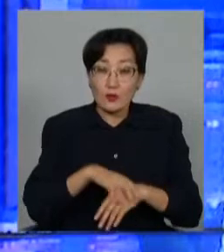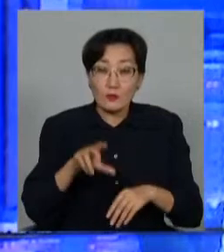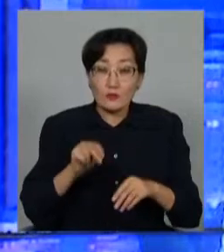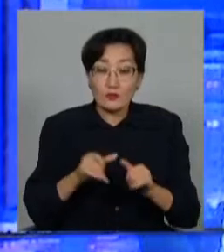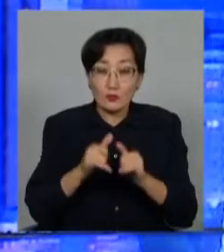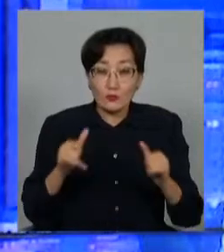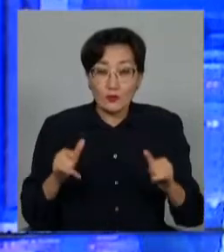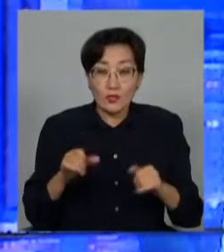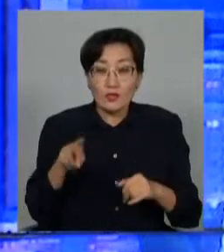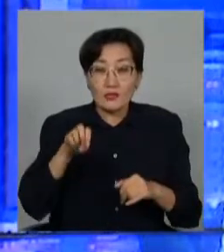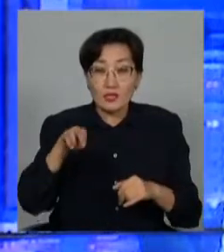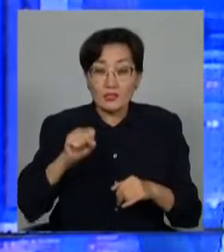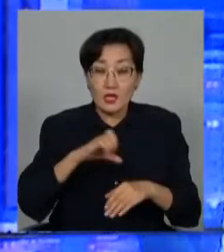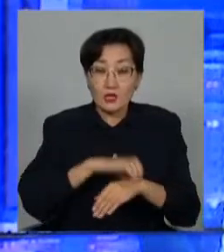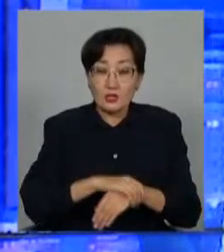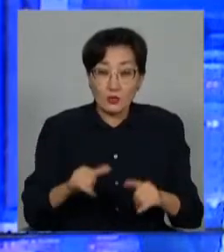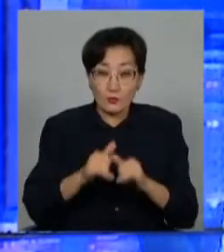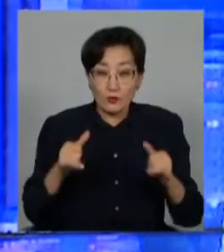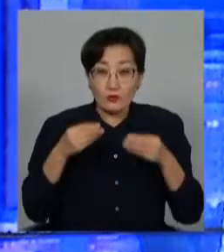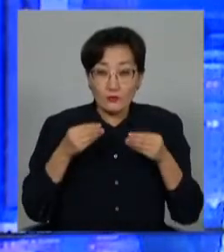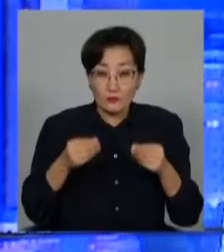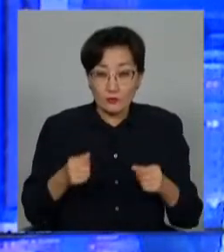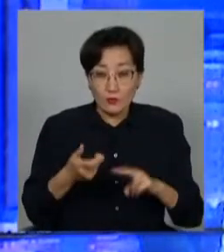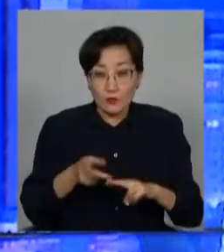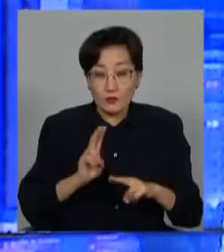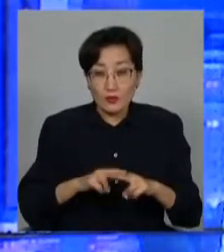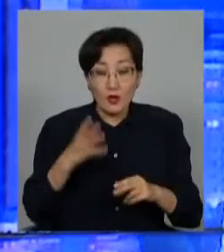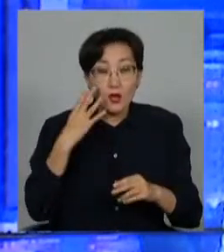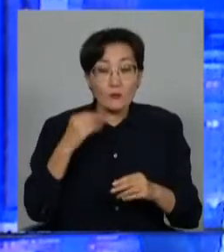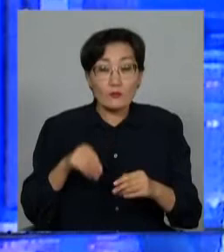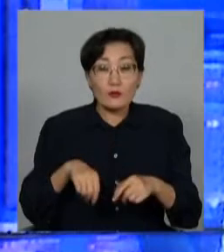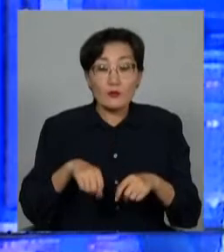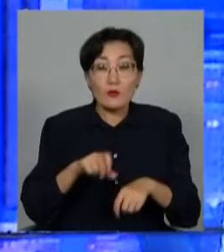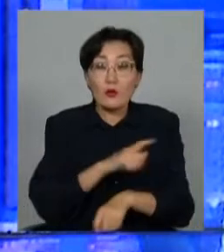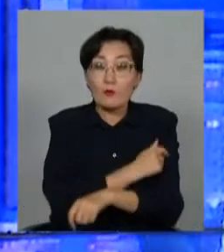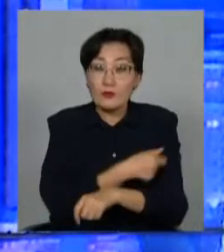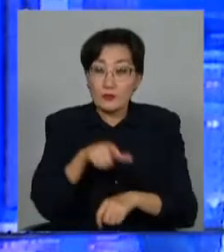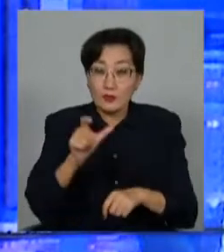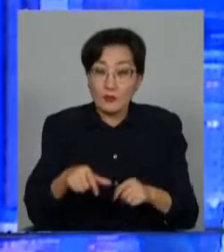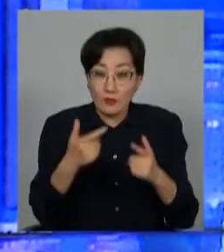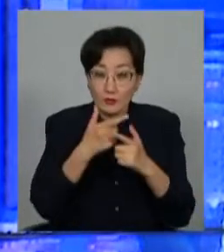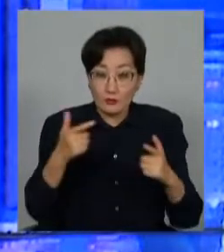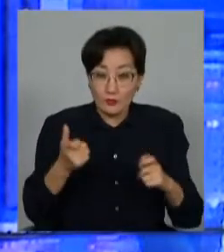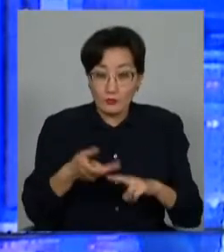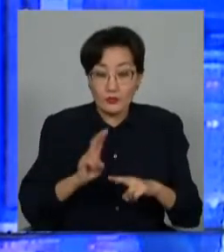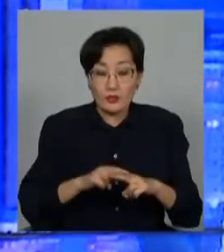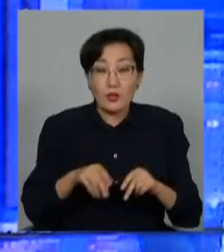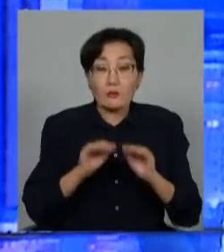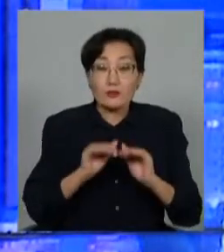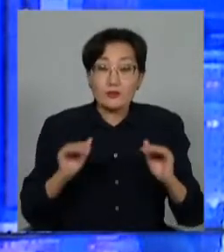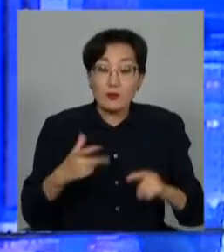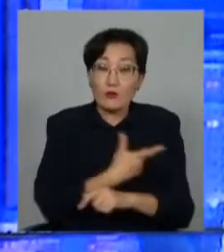көбеюіне дельта штамының өршіп кетуі себеп болған. Бұл туралы алматылық педиатр мамандар мәлімдеп отыр. Сондықтан